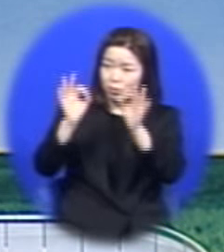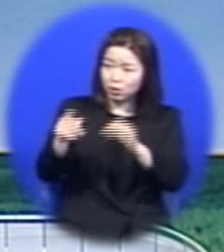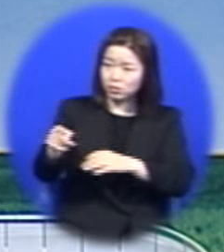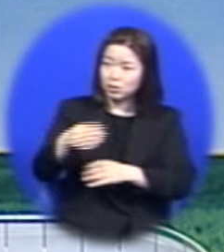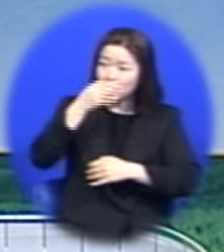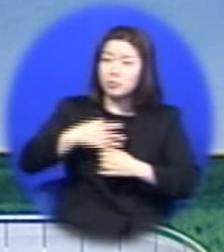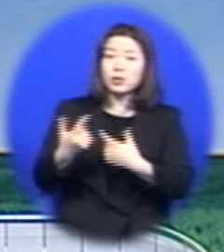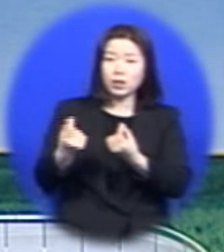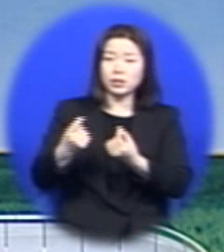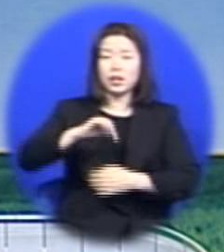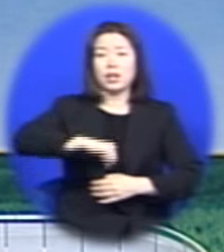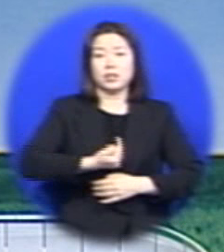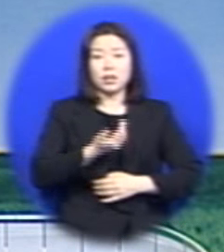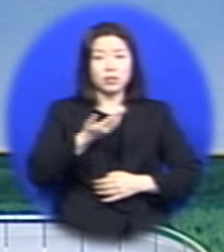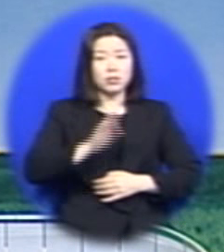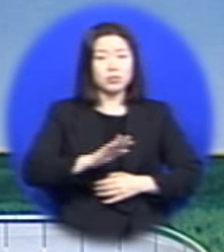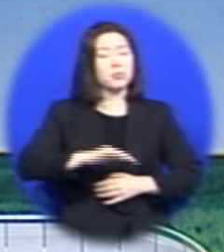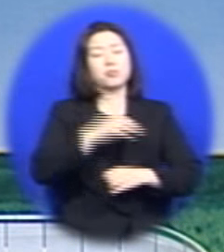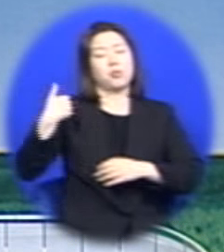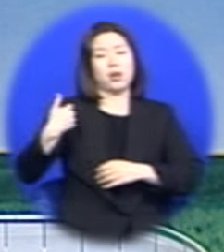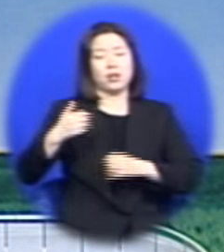본인은 몰라요. 사랑에 빠진 사람은.